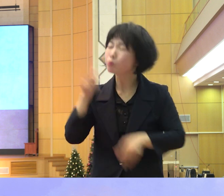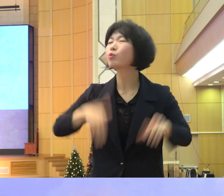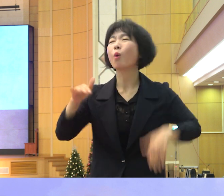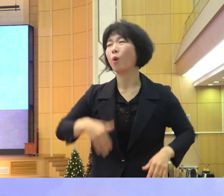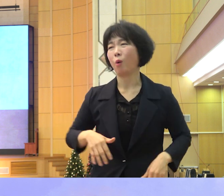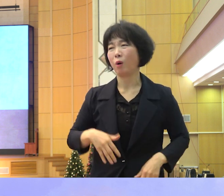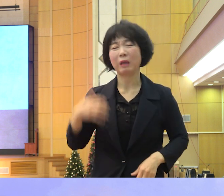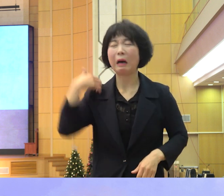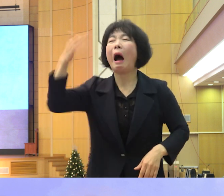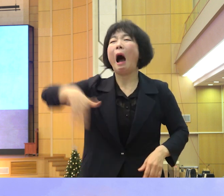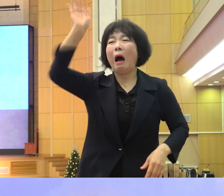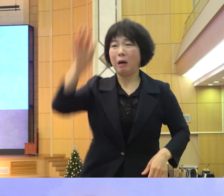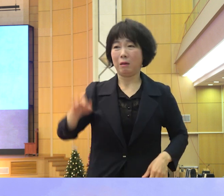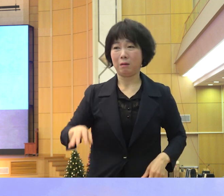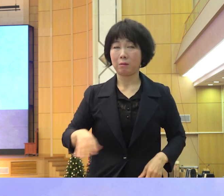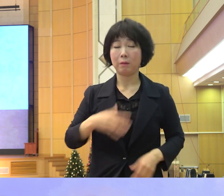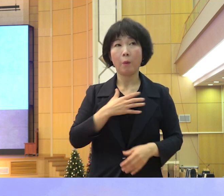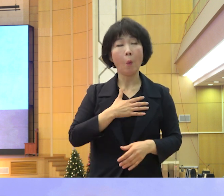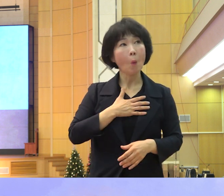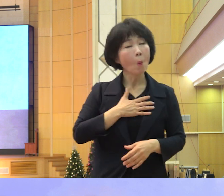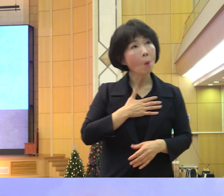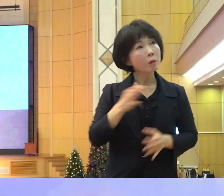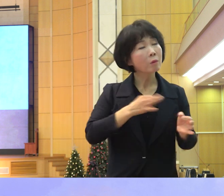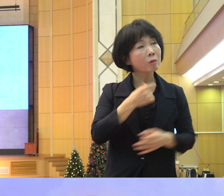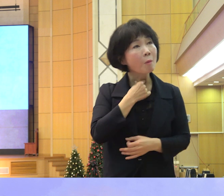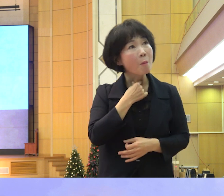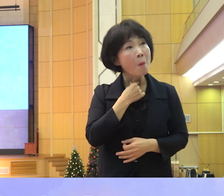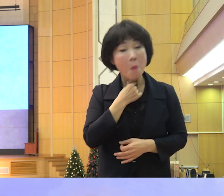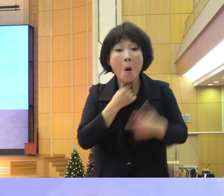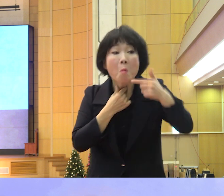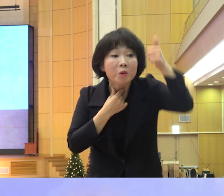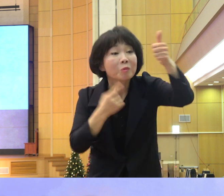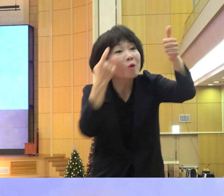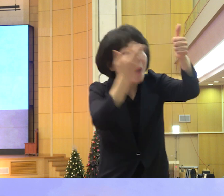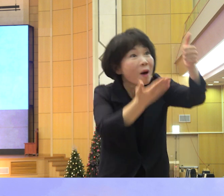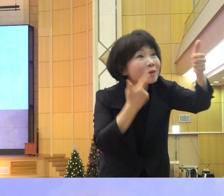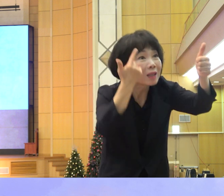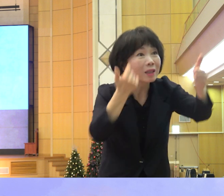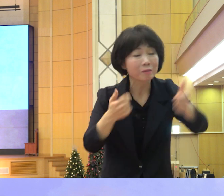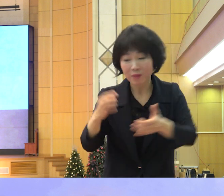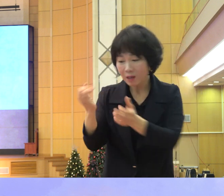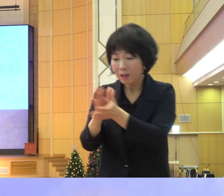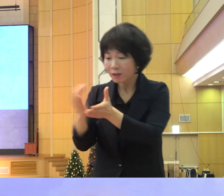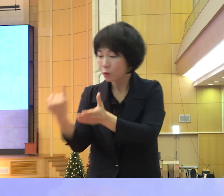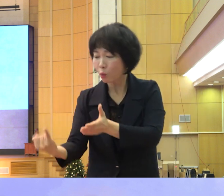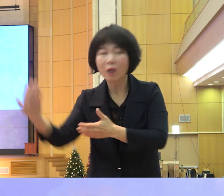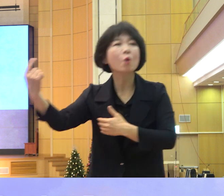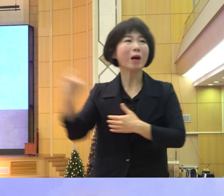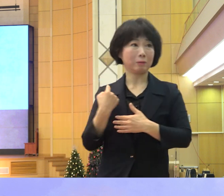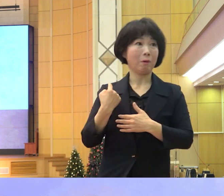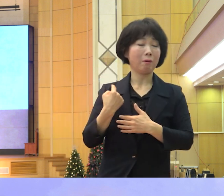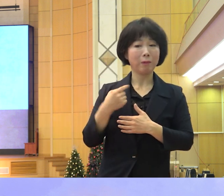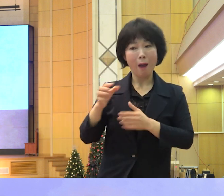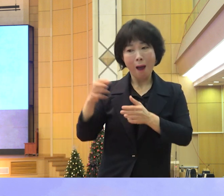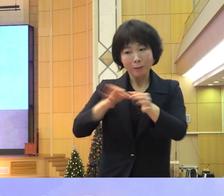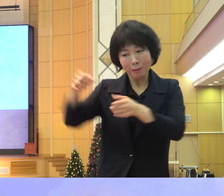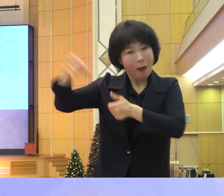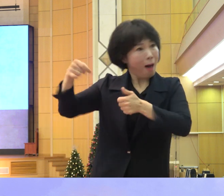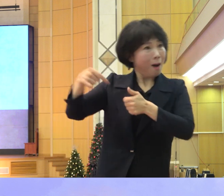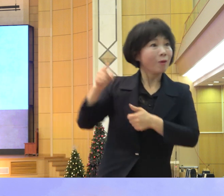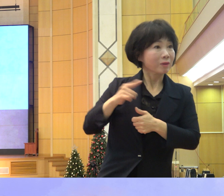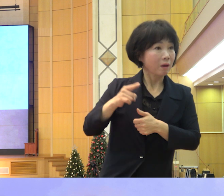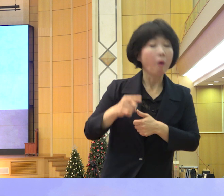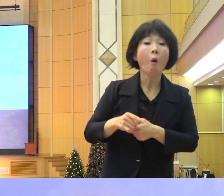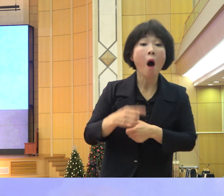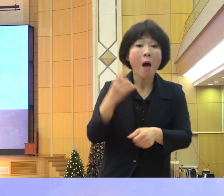목사님, 이러이러한 일이 있는데 이거 해야 될까요, 말해야 될까요? 그래서 내 속으로, 심었으니까 심은 대로 거두게 해주신다.